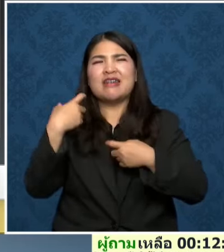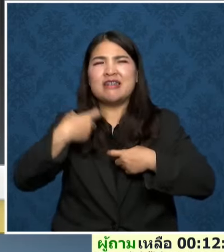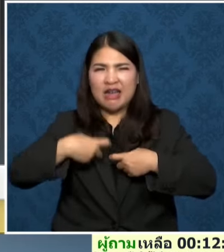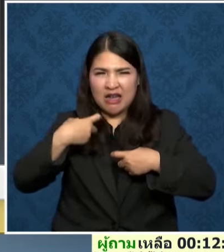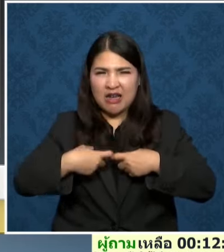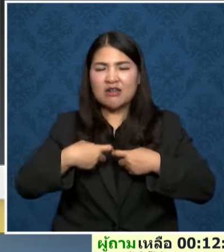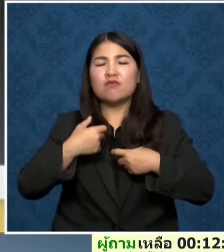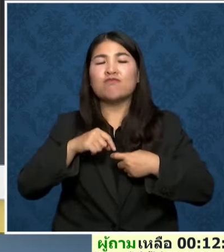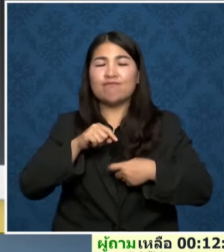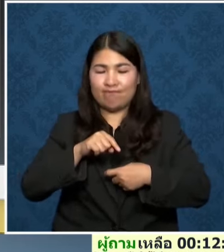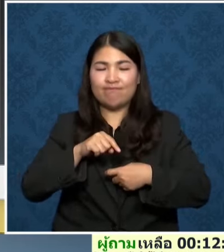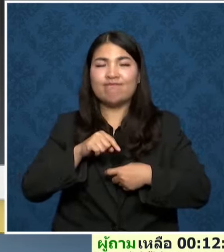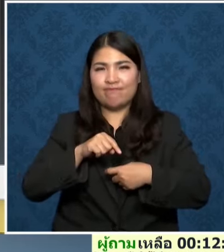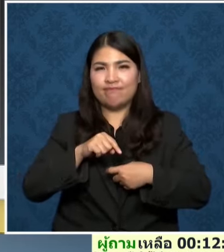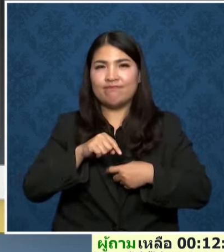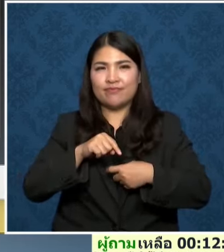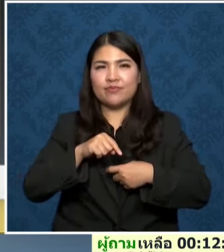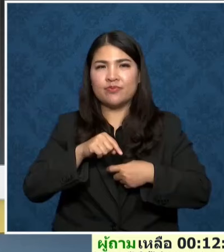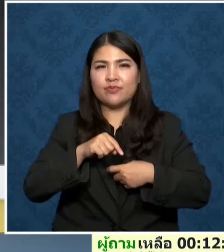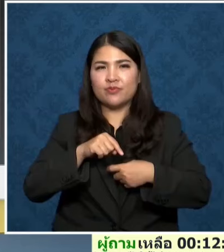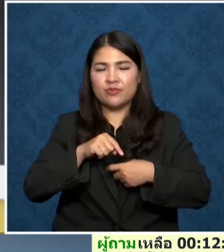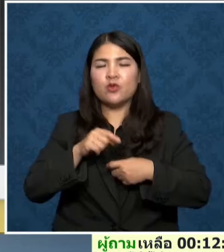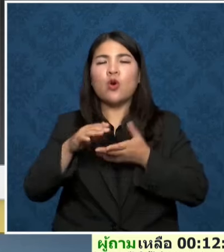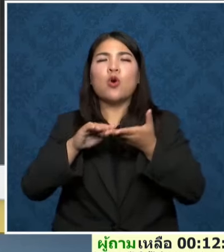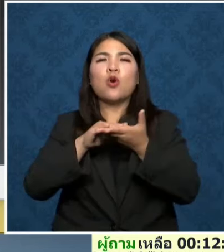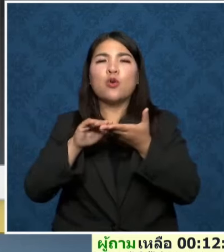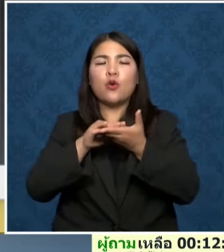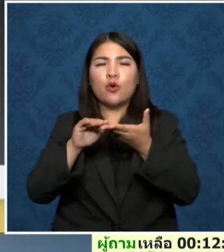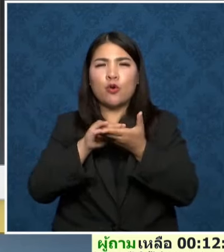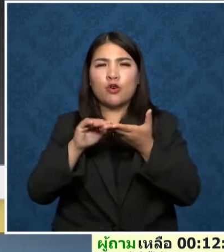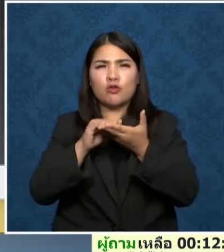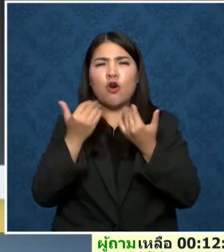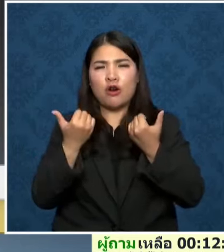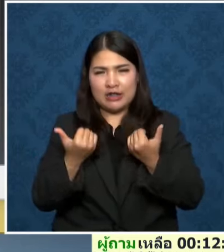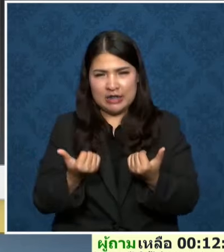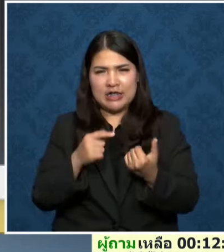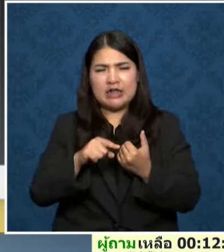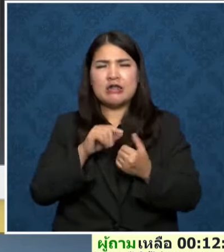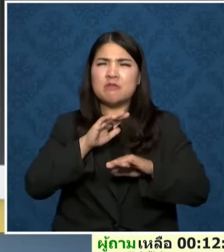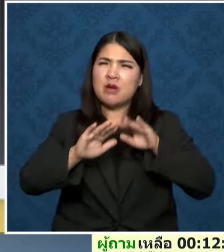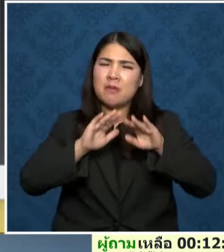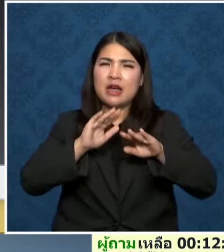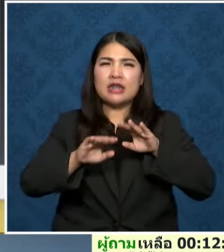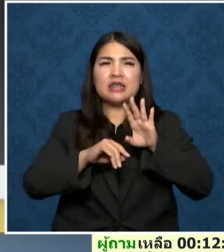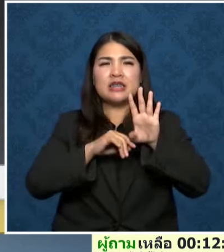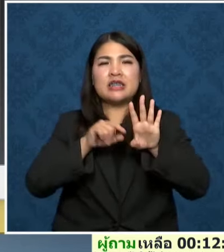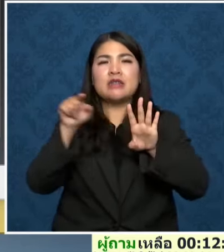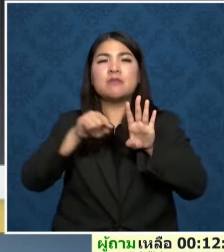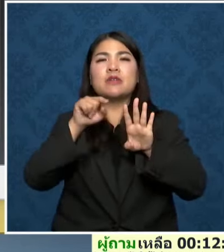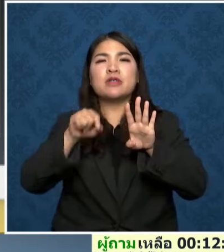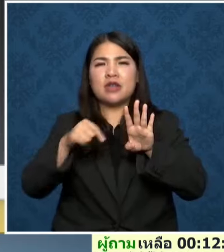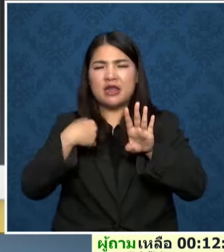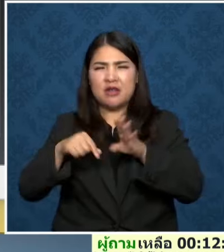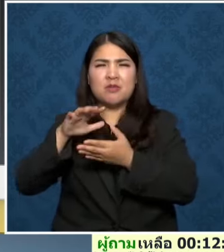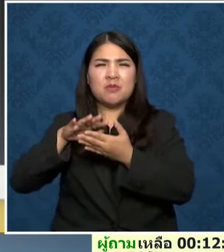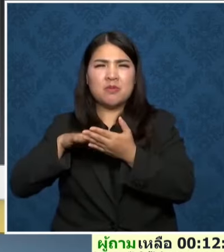ไยที่ใช้เส้นทางสันจรไปมาในเส้นทางนี้ด้วยนะคะขณะนี้มีความเก้าหน้าประมาณ 4%ซึงราช้ากวา